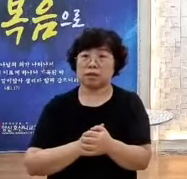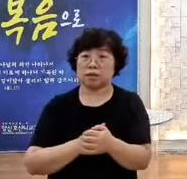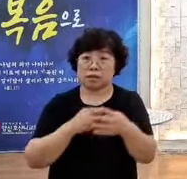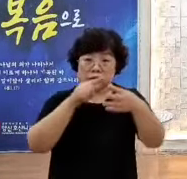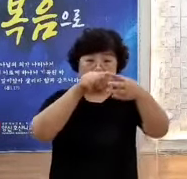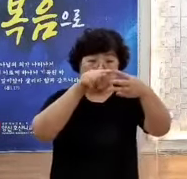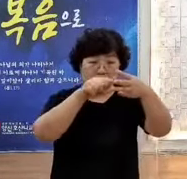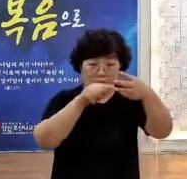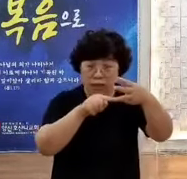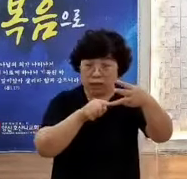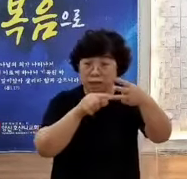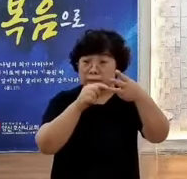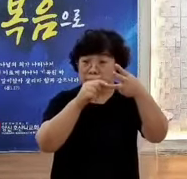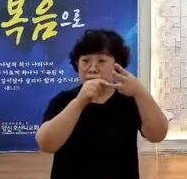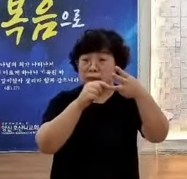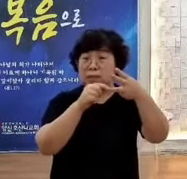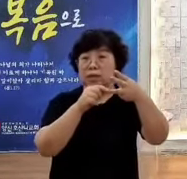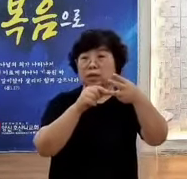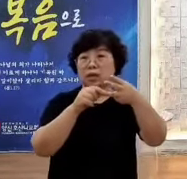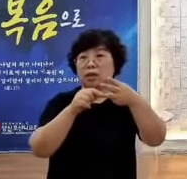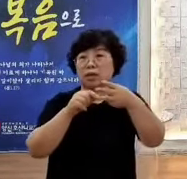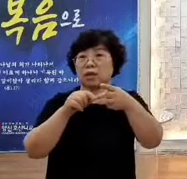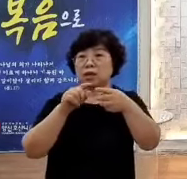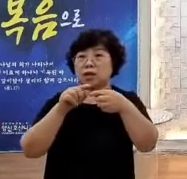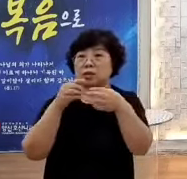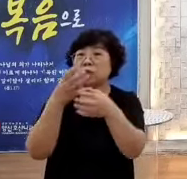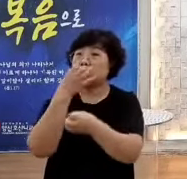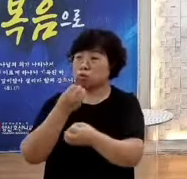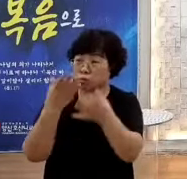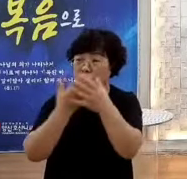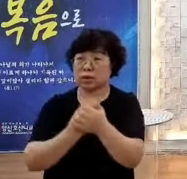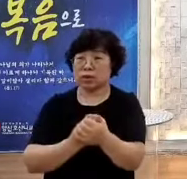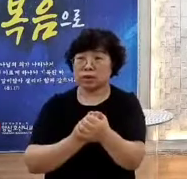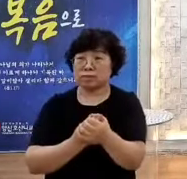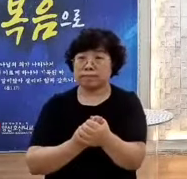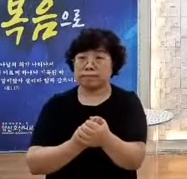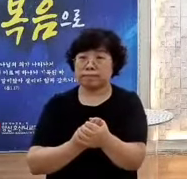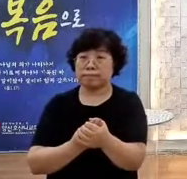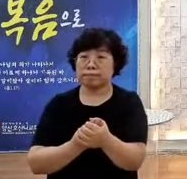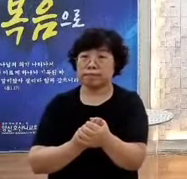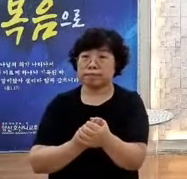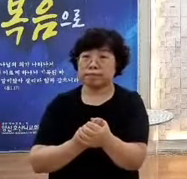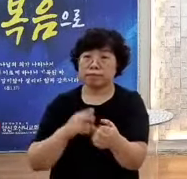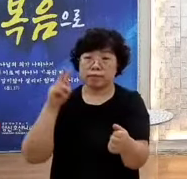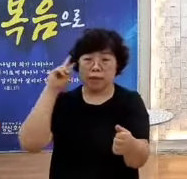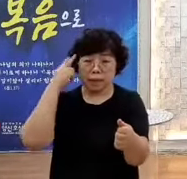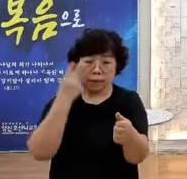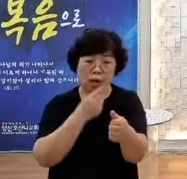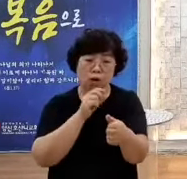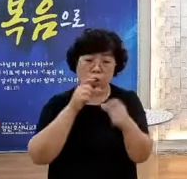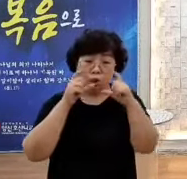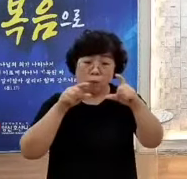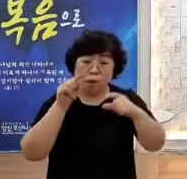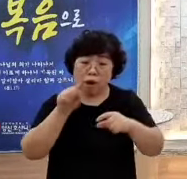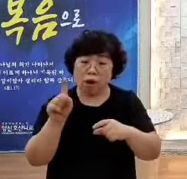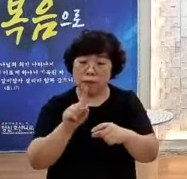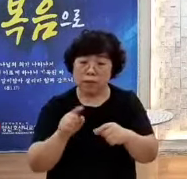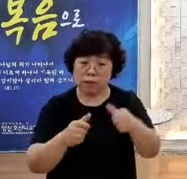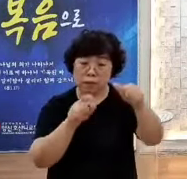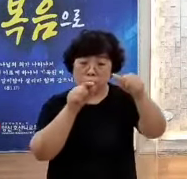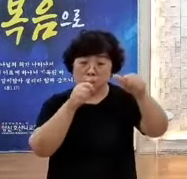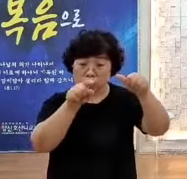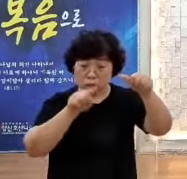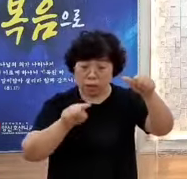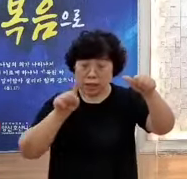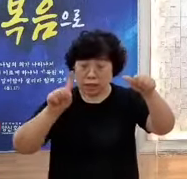이것이 또한 세 번째 축복이다. 그러니까 이 사도 바울은 오늘 1절, 2절에서 우리가 이 땅에서